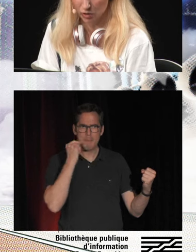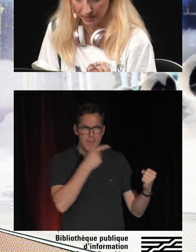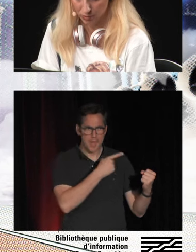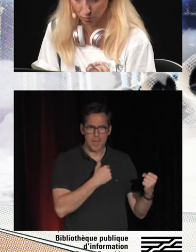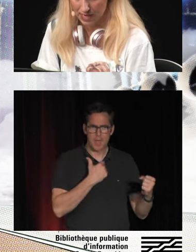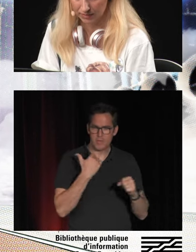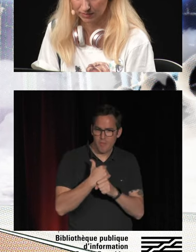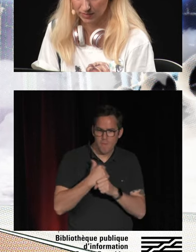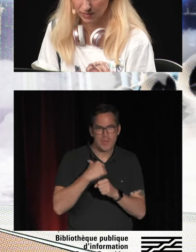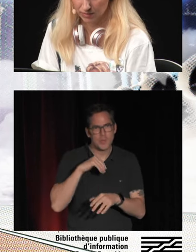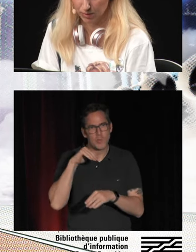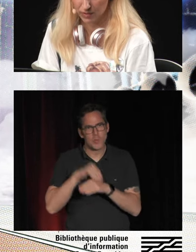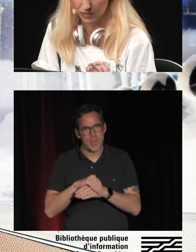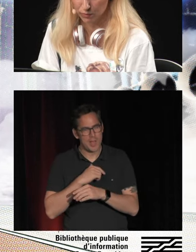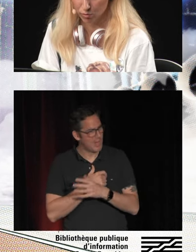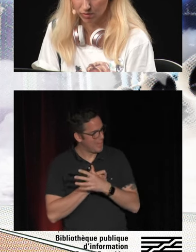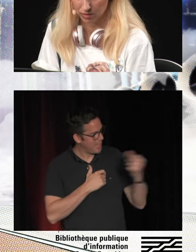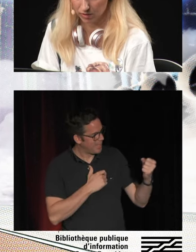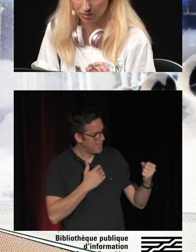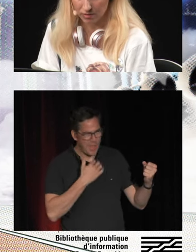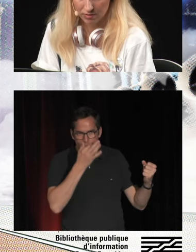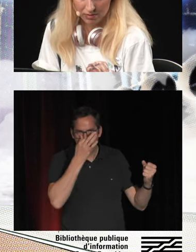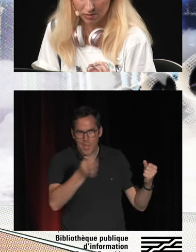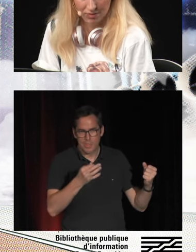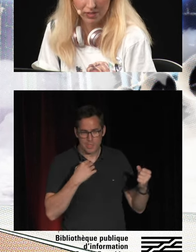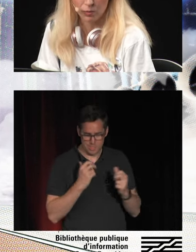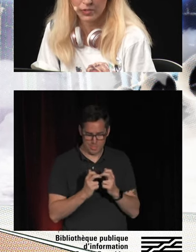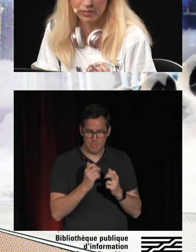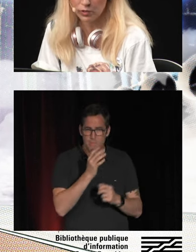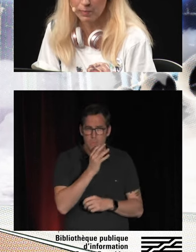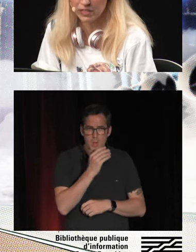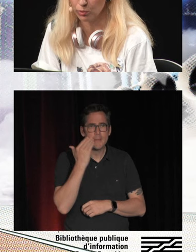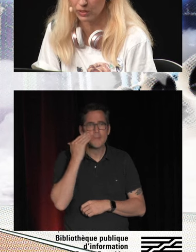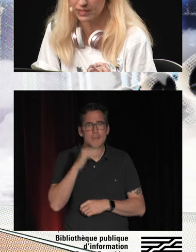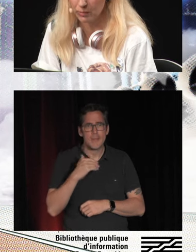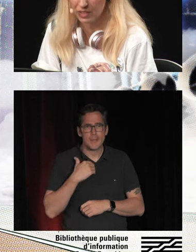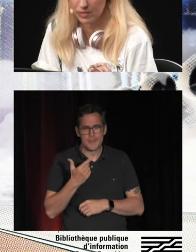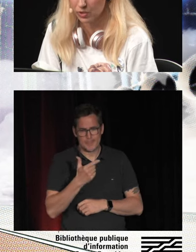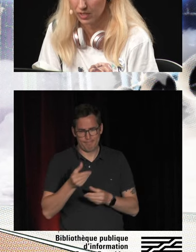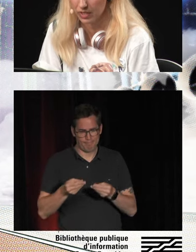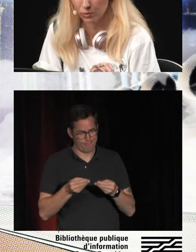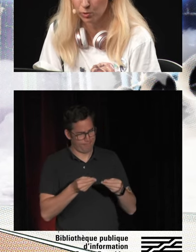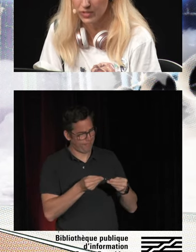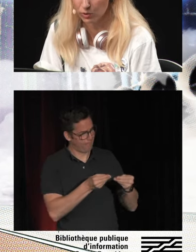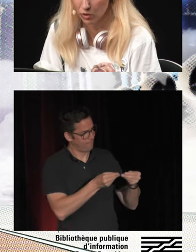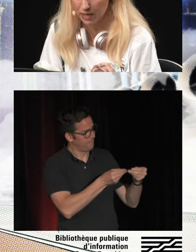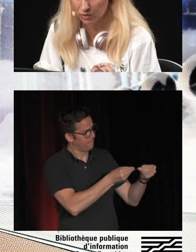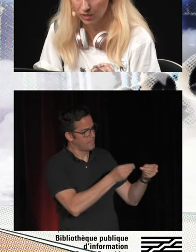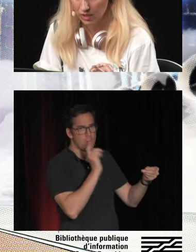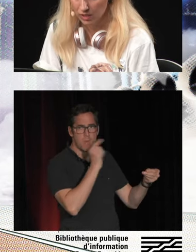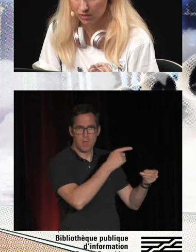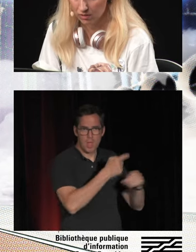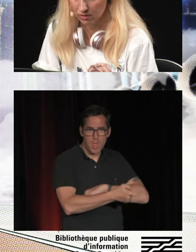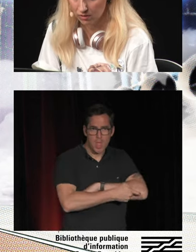que quand il rentrait le soir, bah c'était foutu. On savait que la partie pour nous était terminée parce qu'il allait doser Dr.